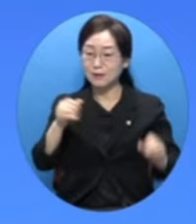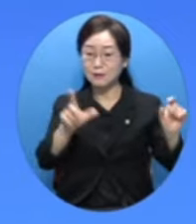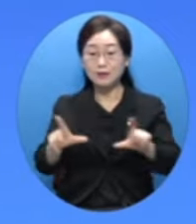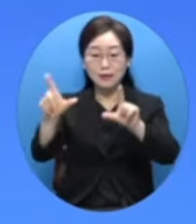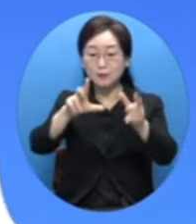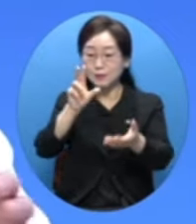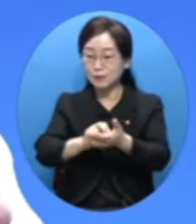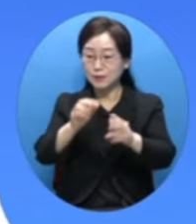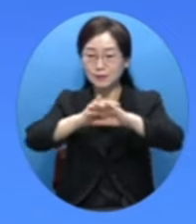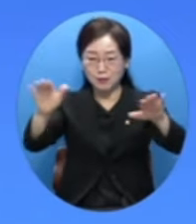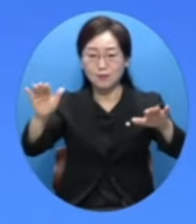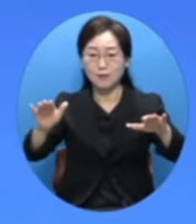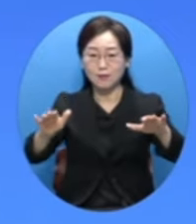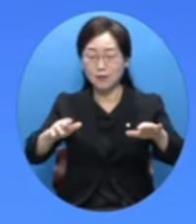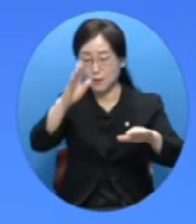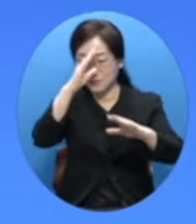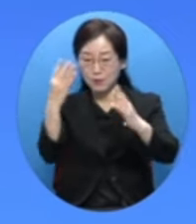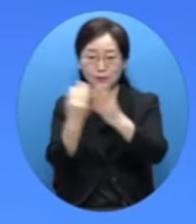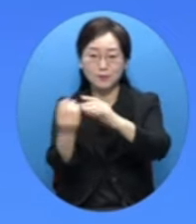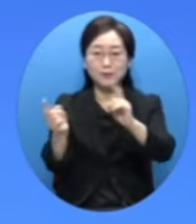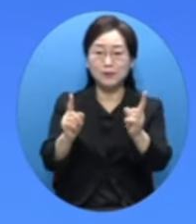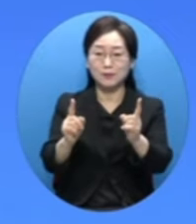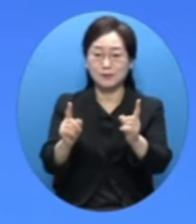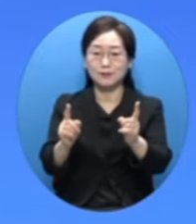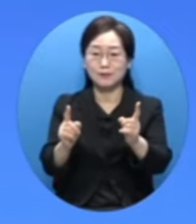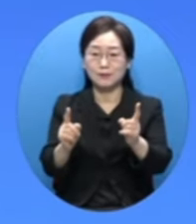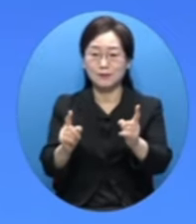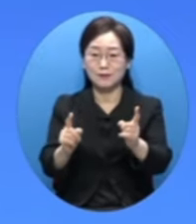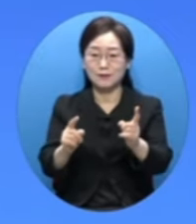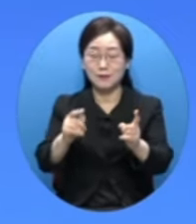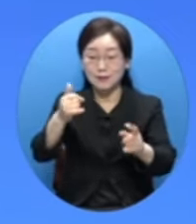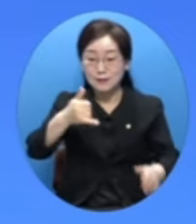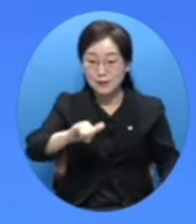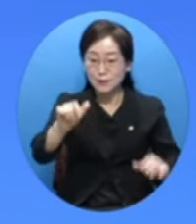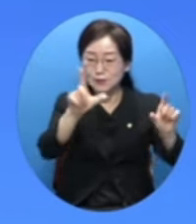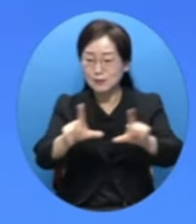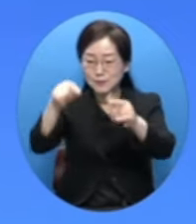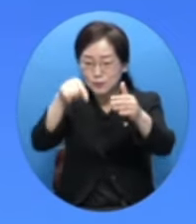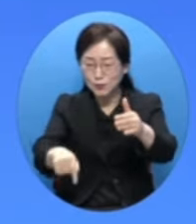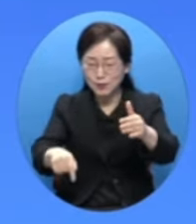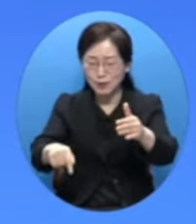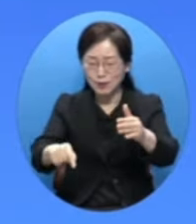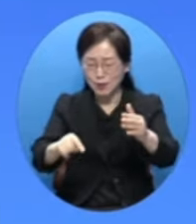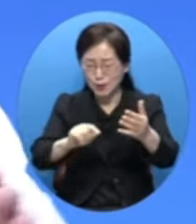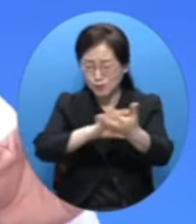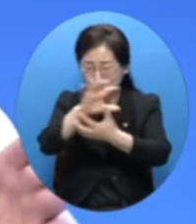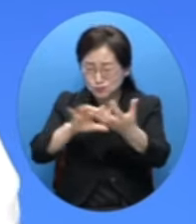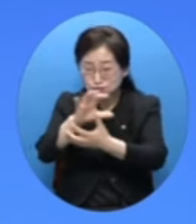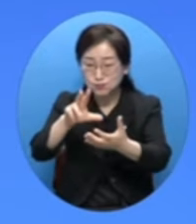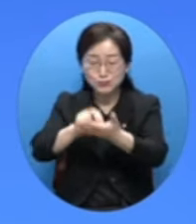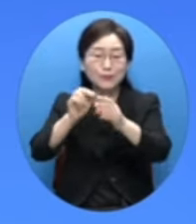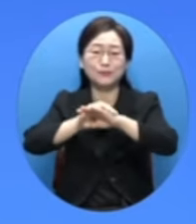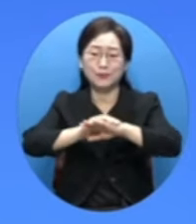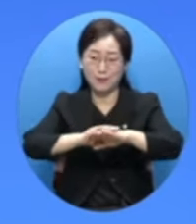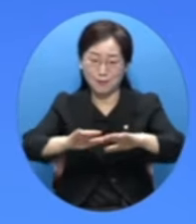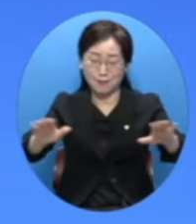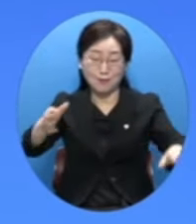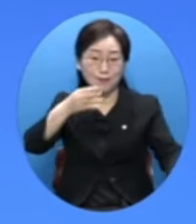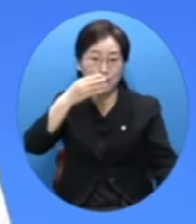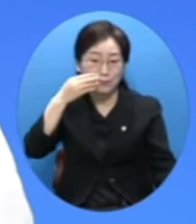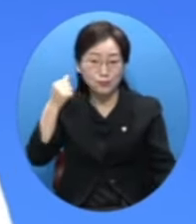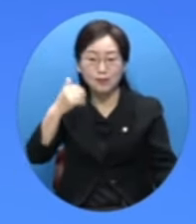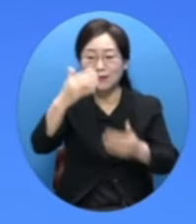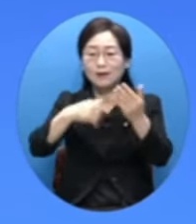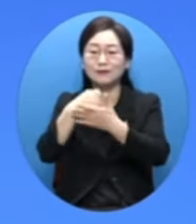문제가 해결되고 병이 고침받고 자네 삶의 여러 가지 얽혔던 일들이 풀어져 나가서 잘 되기 시작하고 하나님의